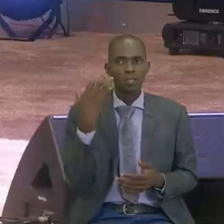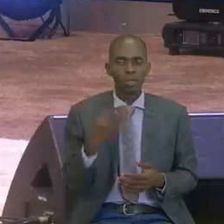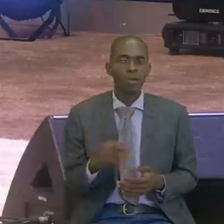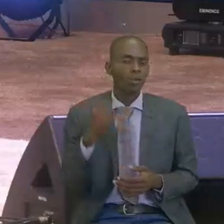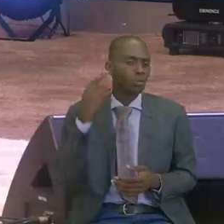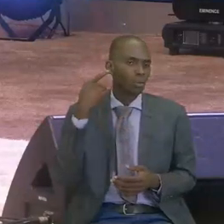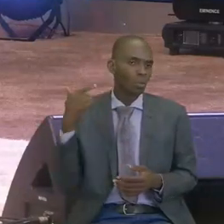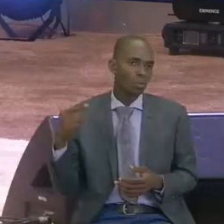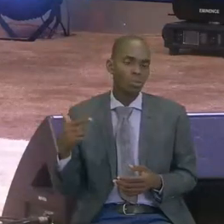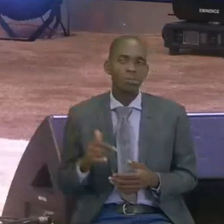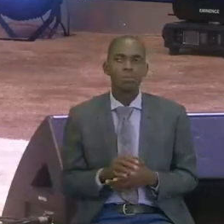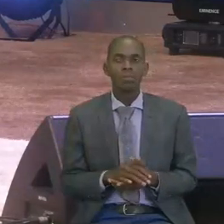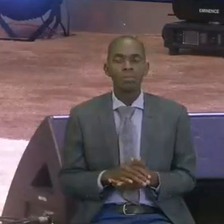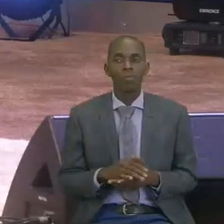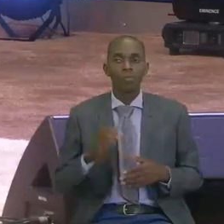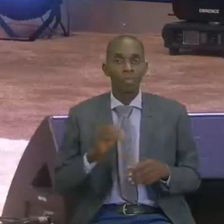d'or.